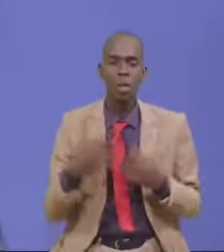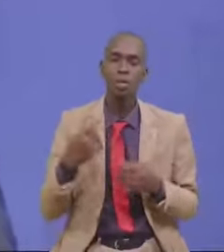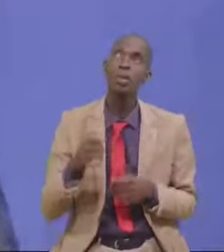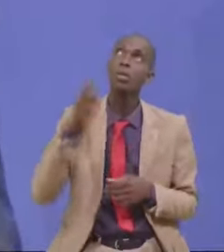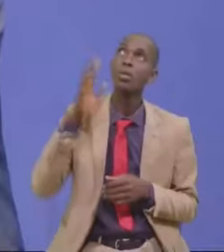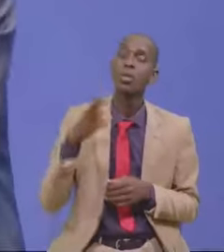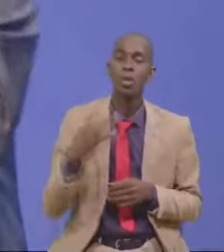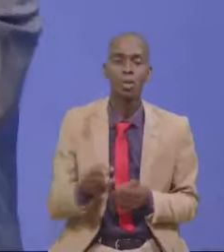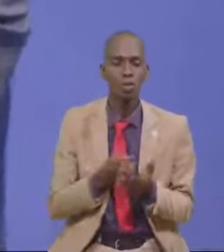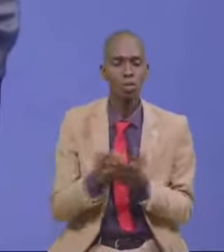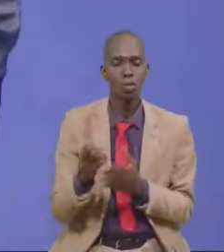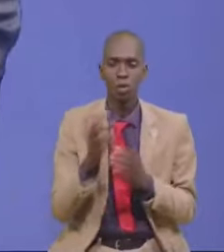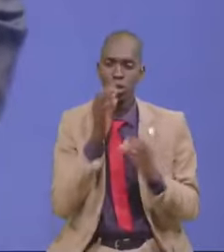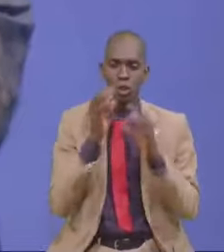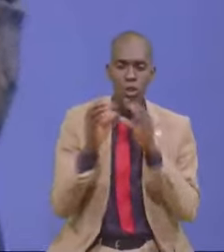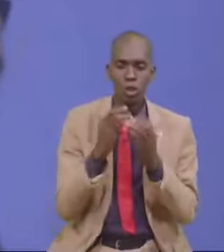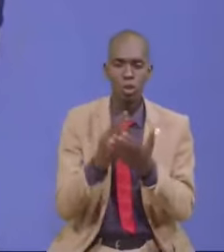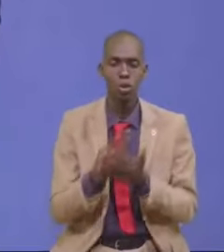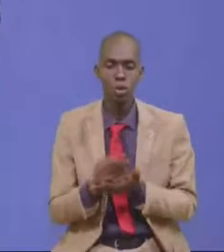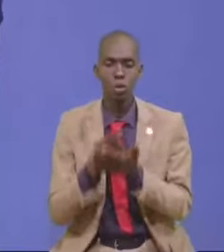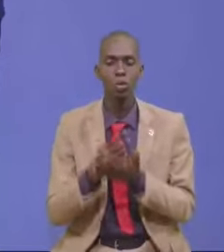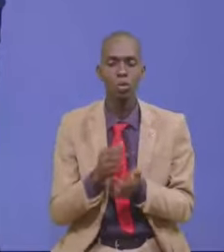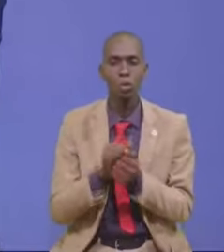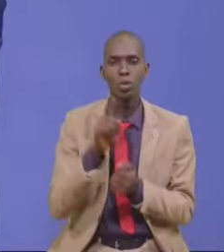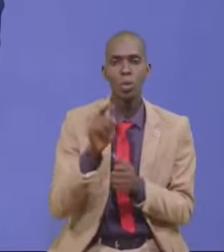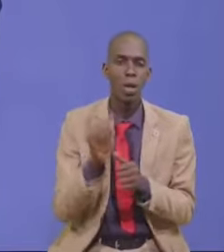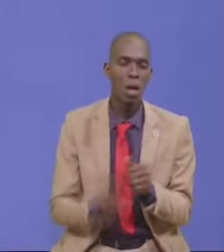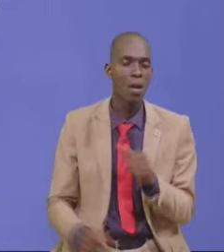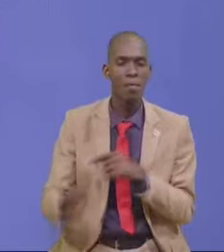Si tu as le Dieu de vérité communié avec toi tous les jours.